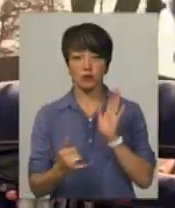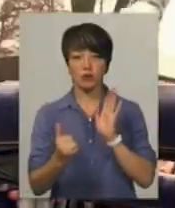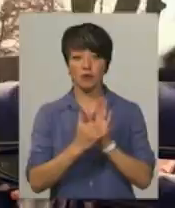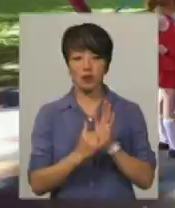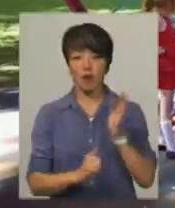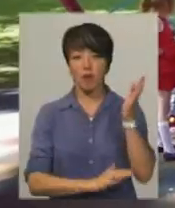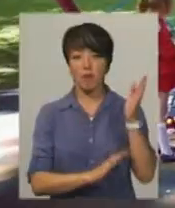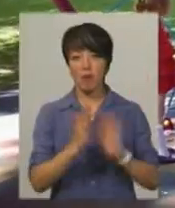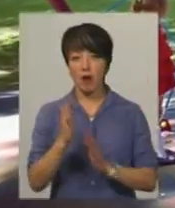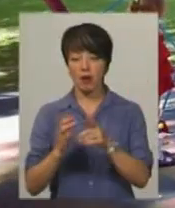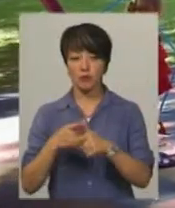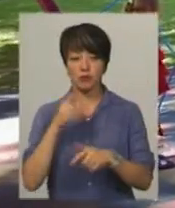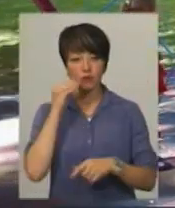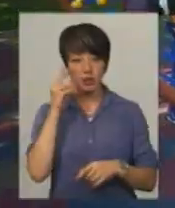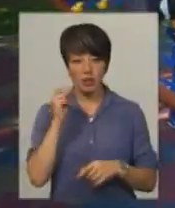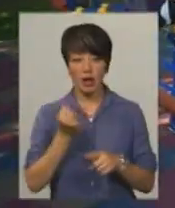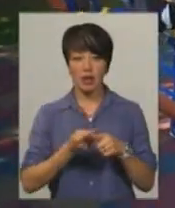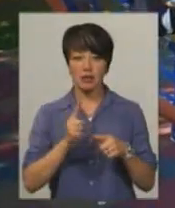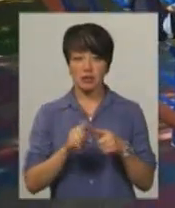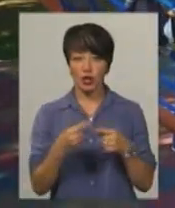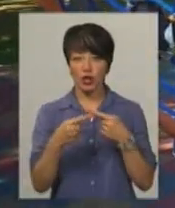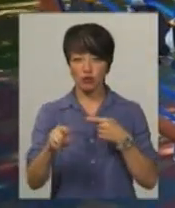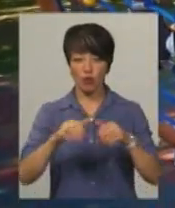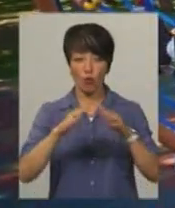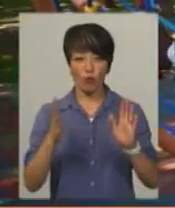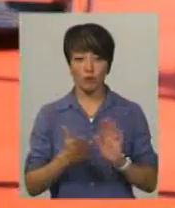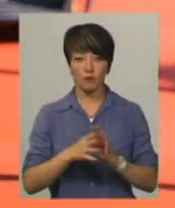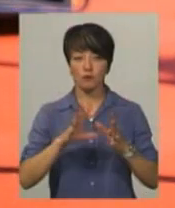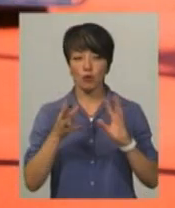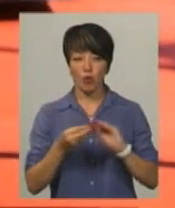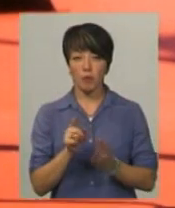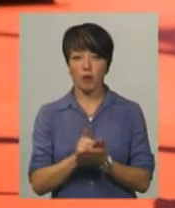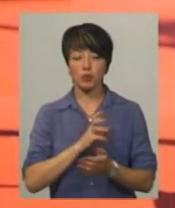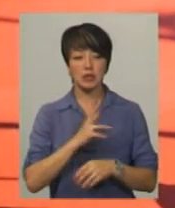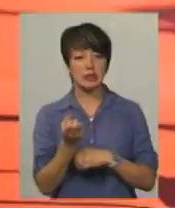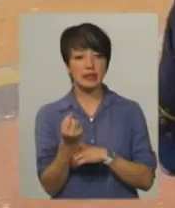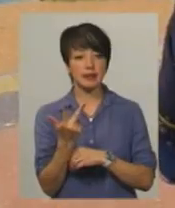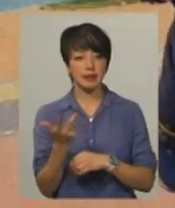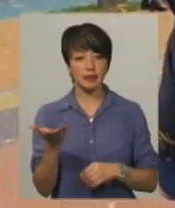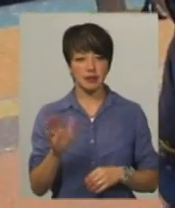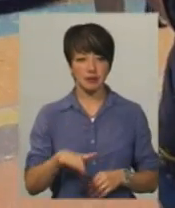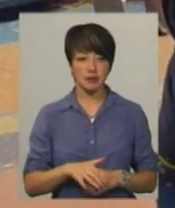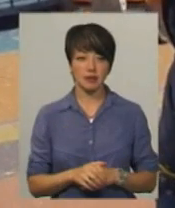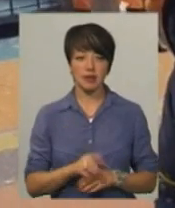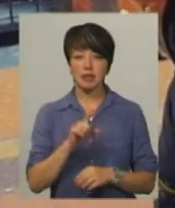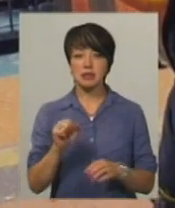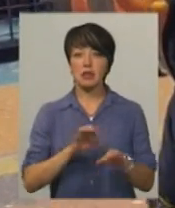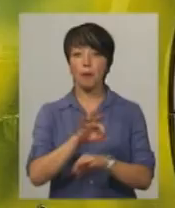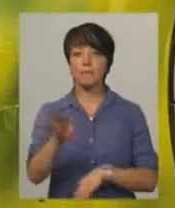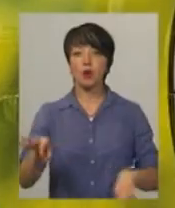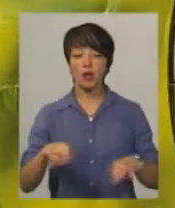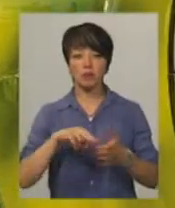Тараса Шевченка. А це вигляд інших частин комплексу. Усього їх у сквері Шевченка має бути 13. За проектом